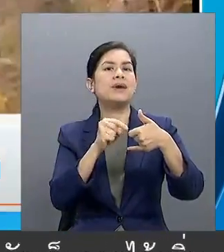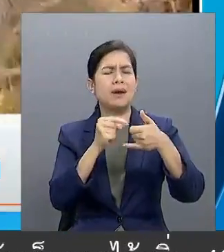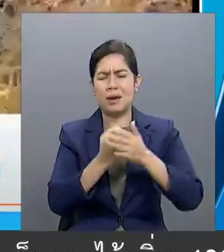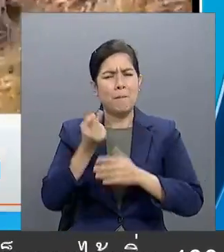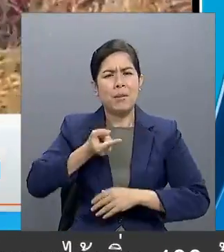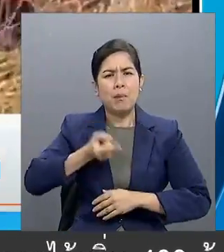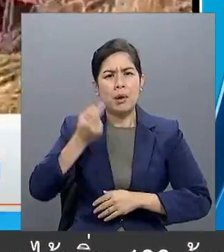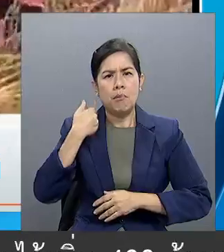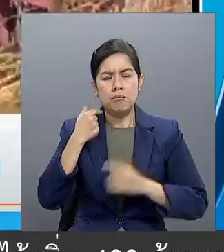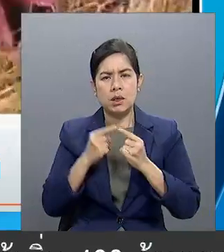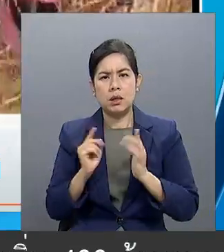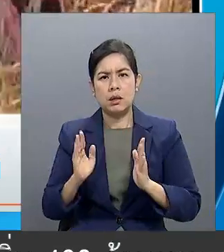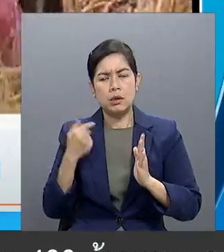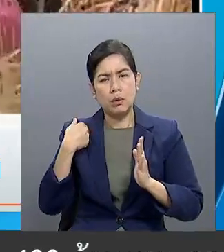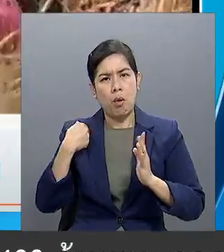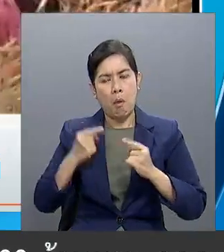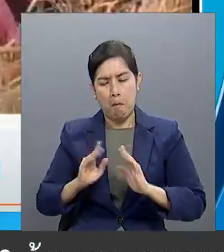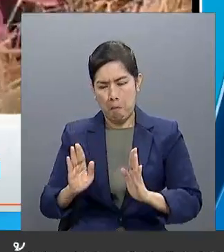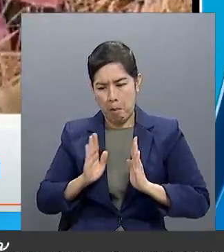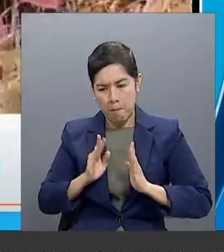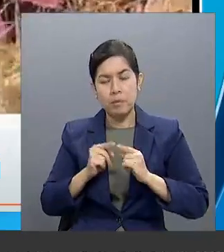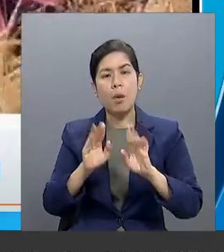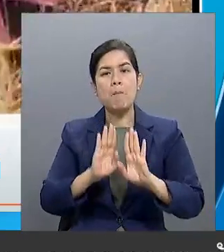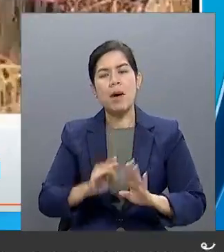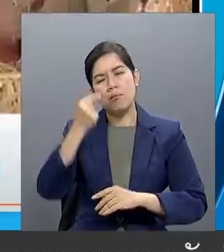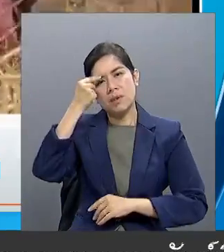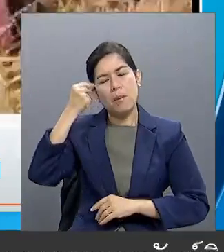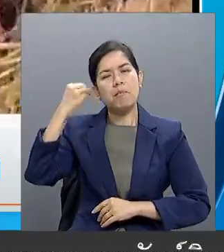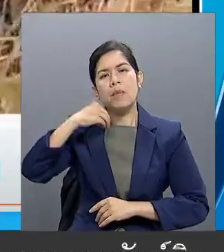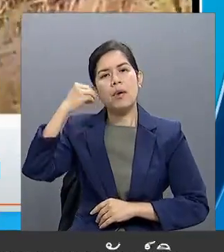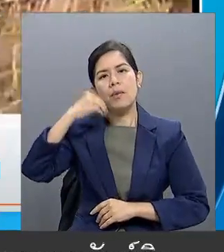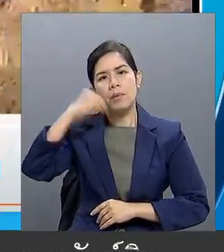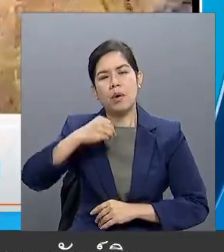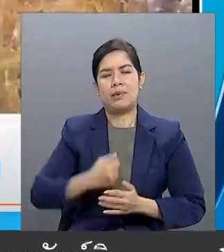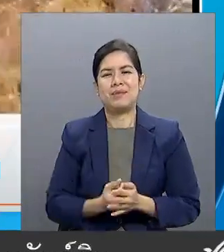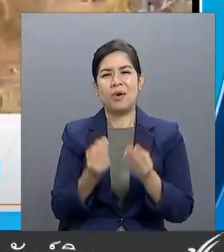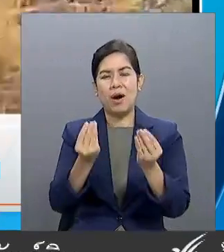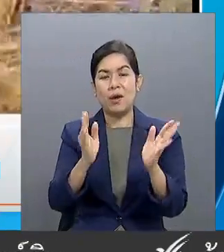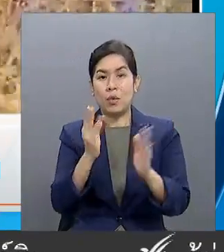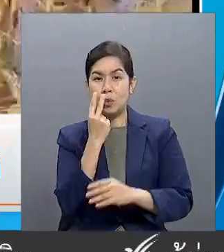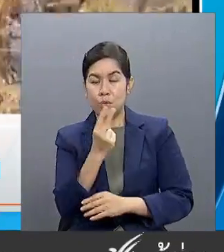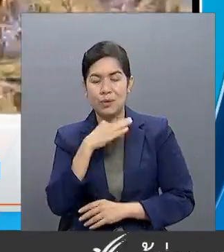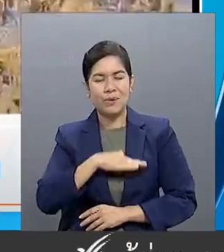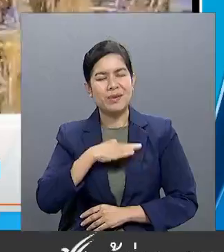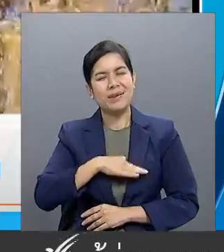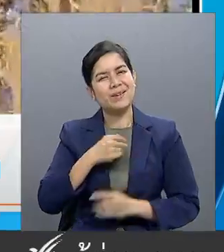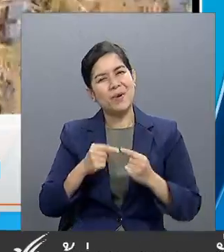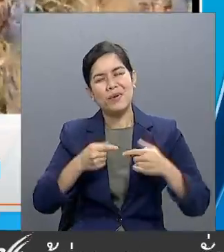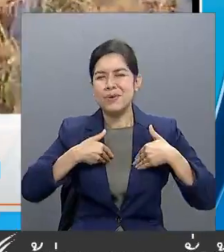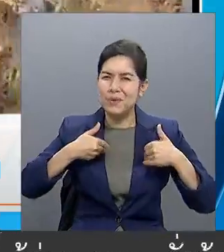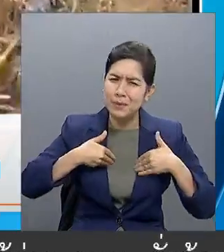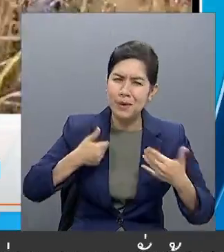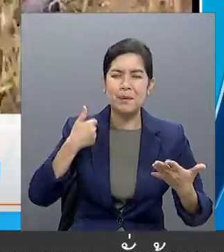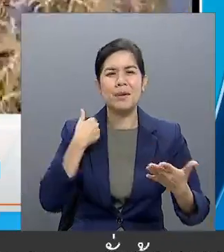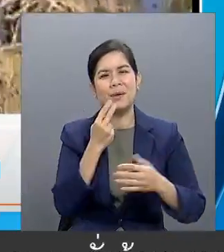แบบนี้แหละครับไปสร้างสีสันในงานก็เรียกได้ว่าทำให้หลายคนนั้นมีความสนุกสนานเพิ่มมากขึ้นด้วยนะบางคนอยากถ่ายรูปไว้เป็นที่ระลึกไง ใช่